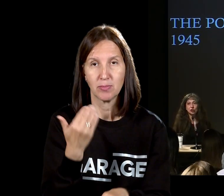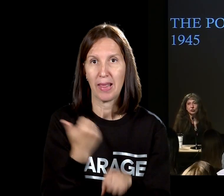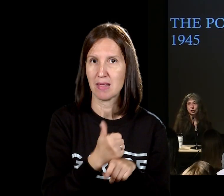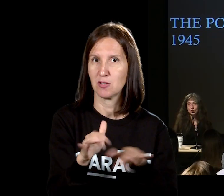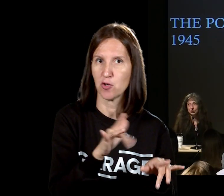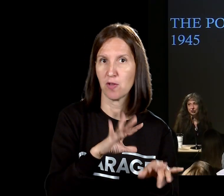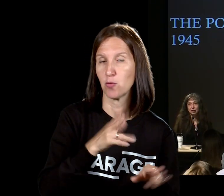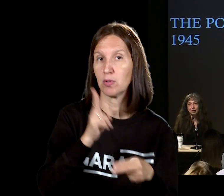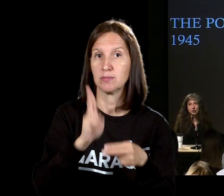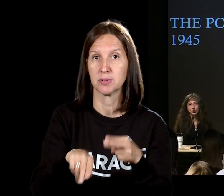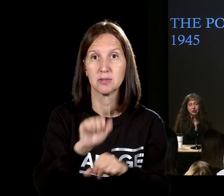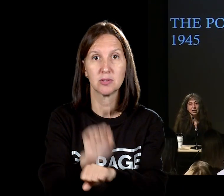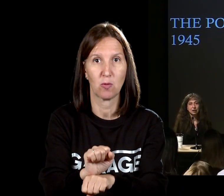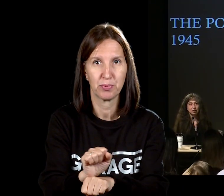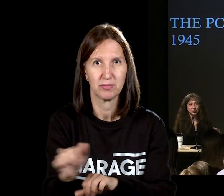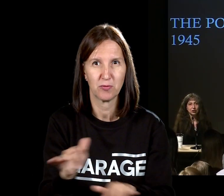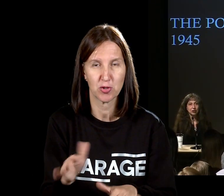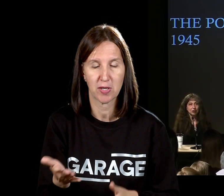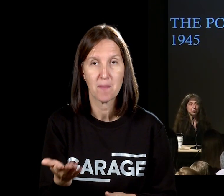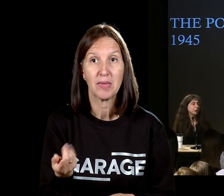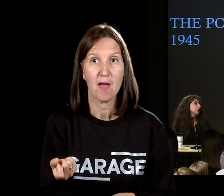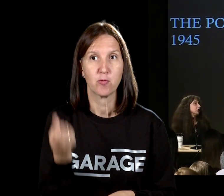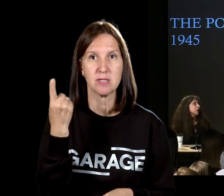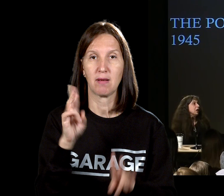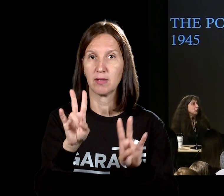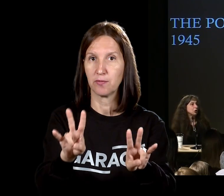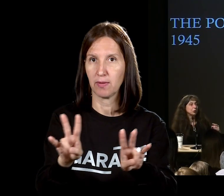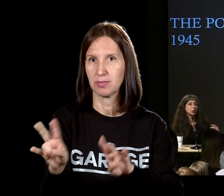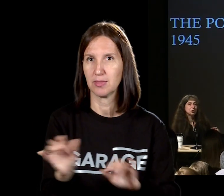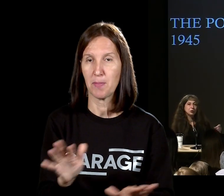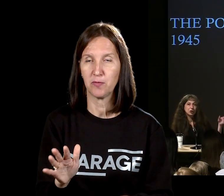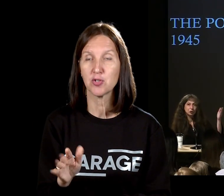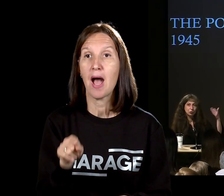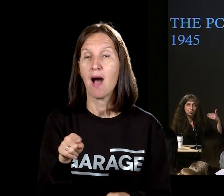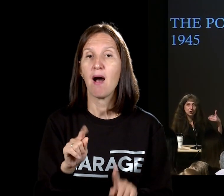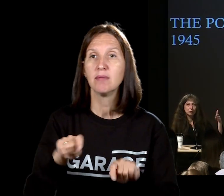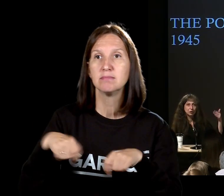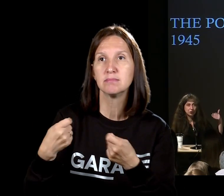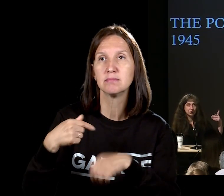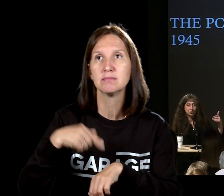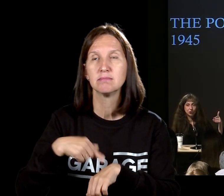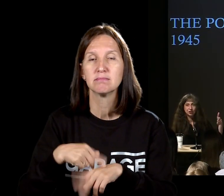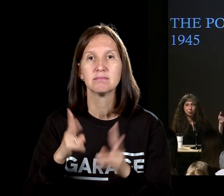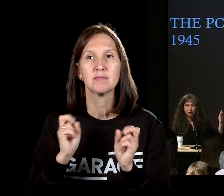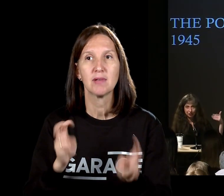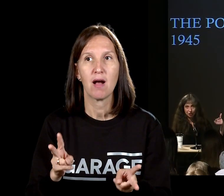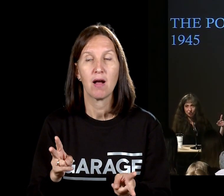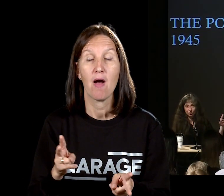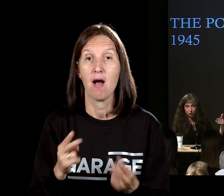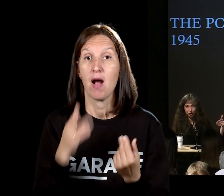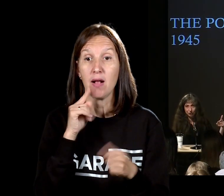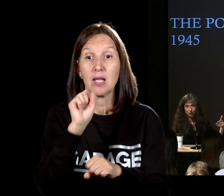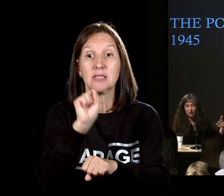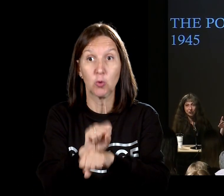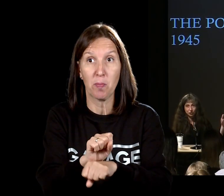это конечное движение останавливается, когда возникает неподвижность, можно почувствовать некое другое непрекращающееся